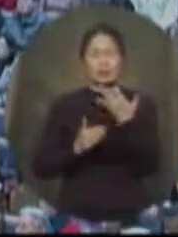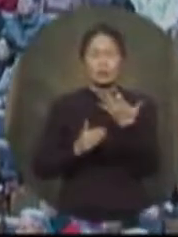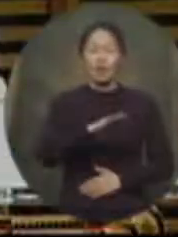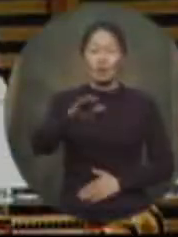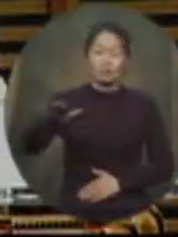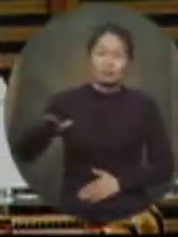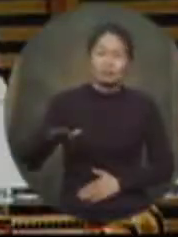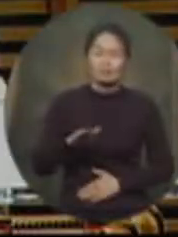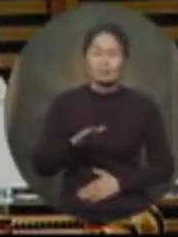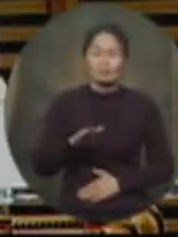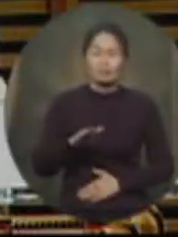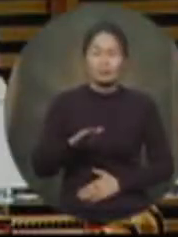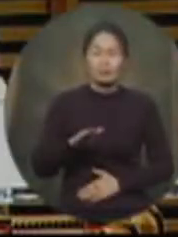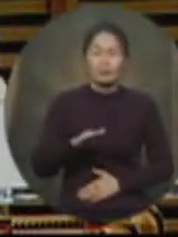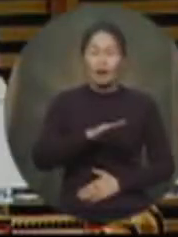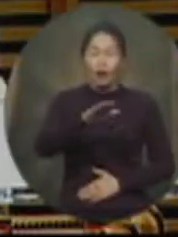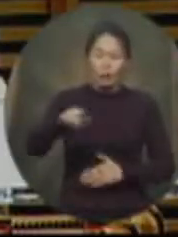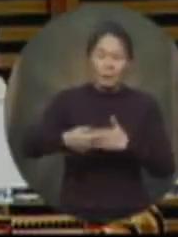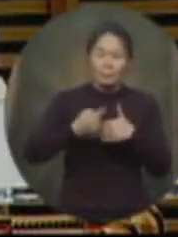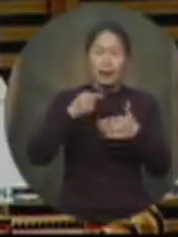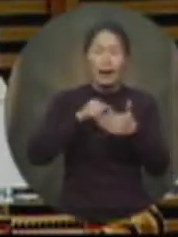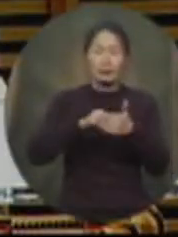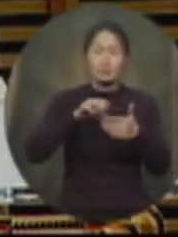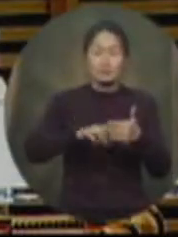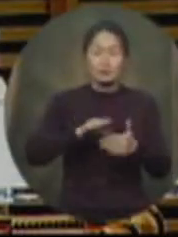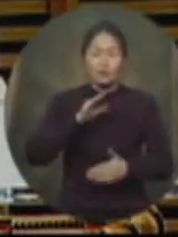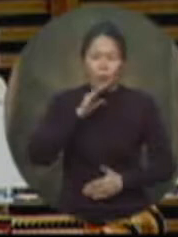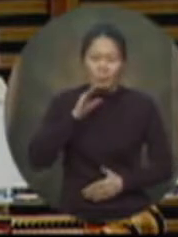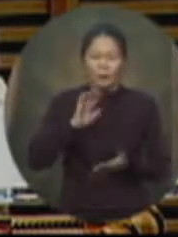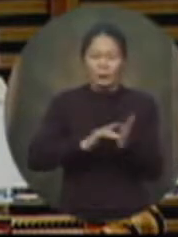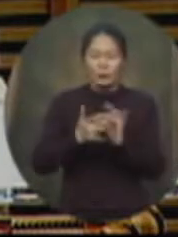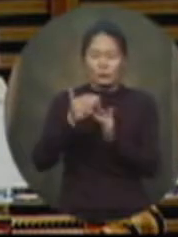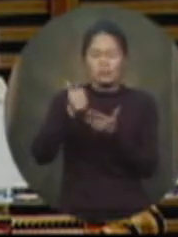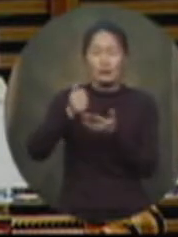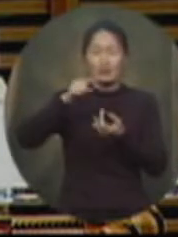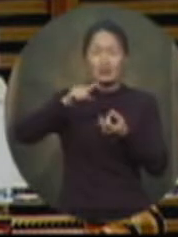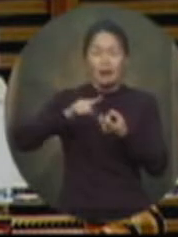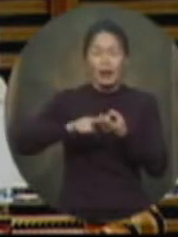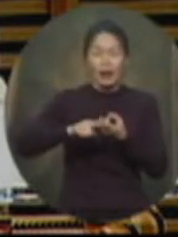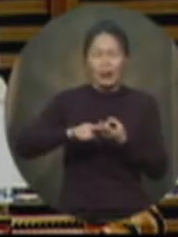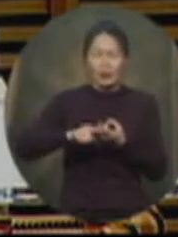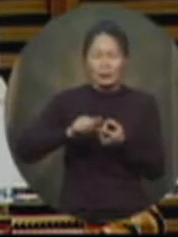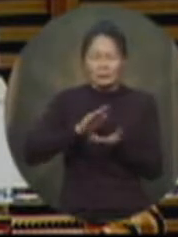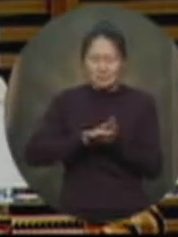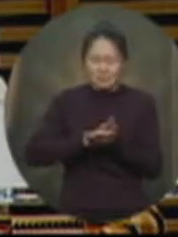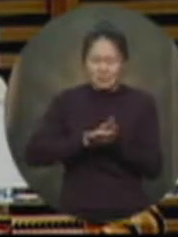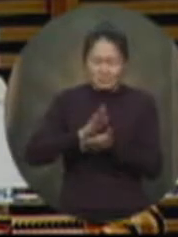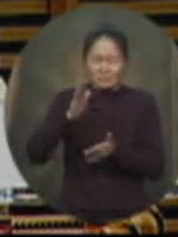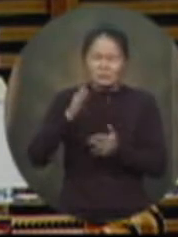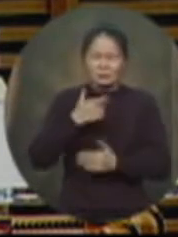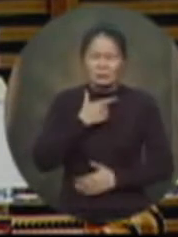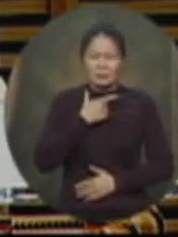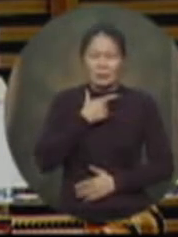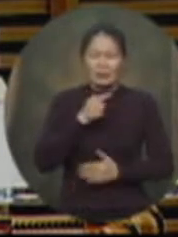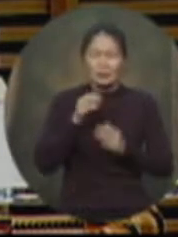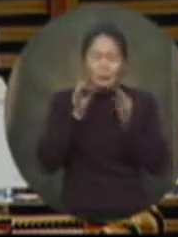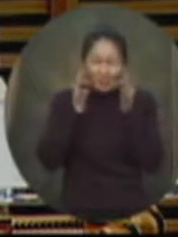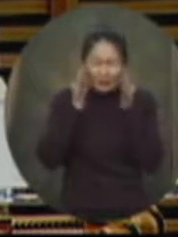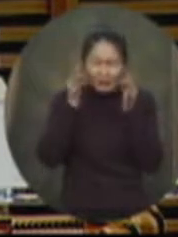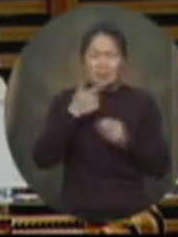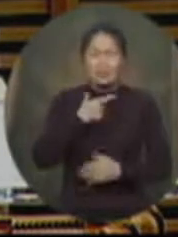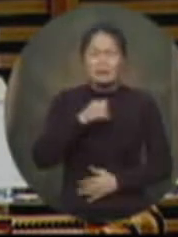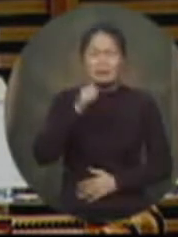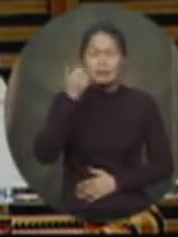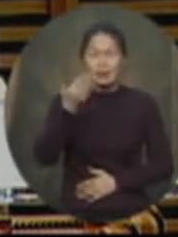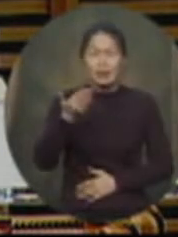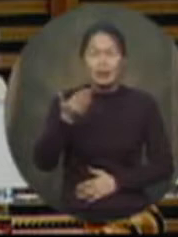여러분의 마음에 정말 예수님에 대한 갈망이 있습니까 주님 제가 주님을 만나 줘라 사도 바울처럼